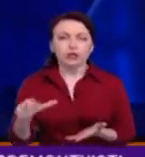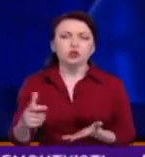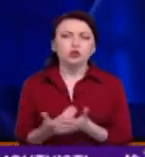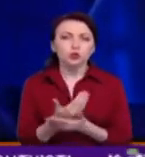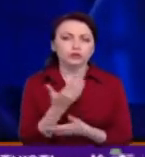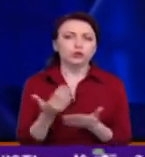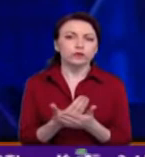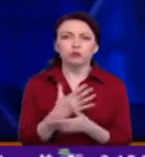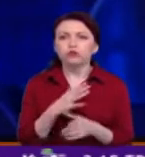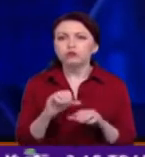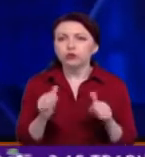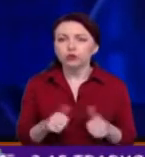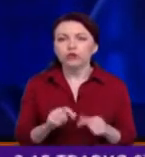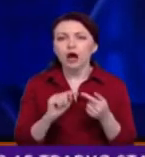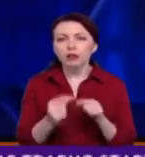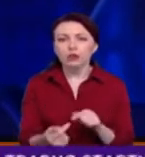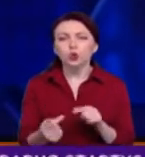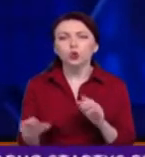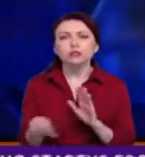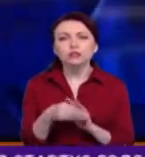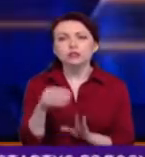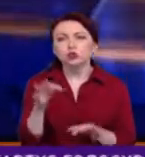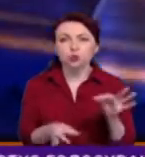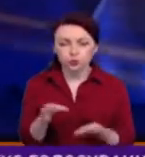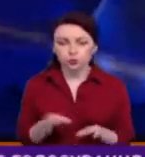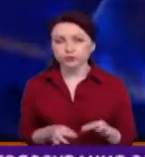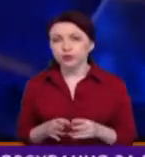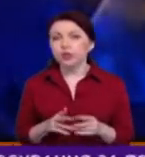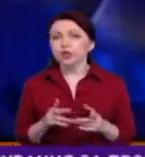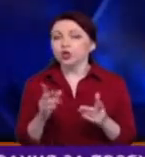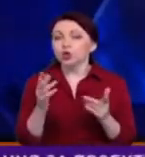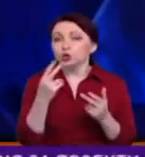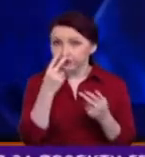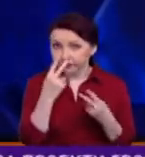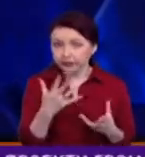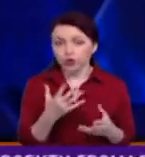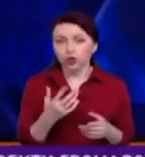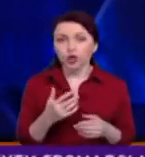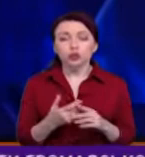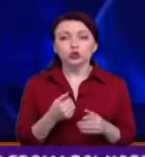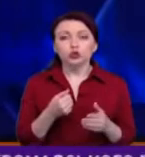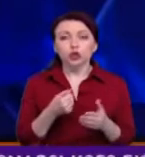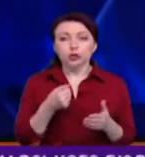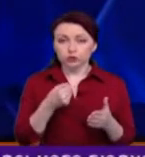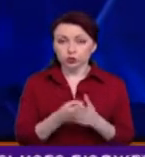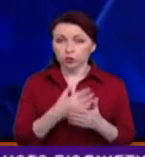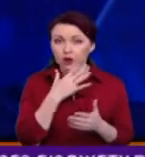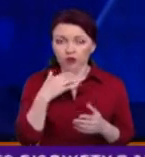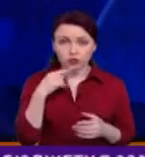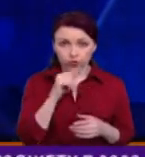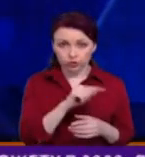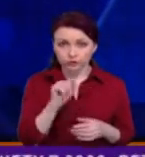Зараз був вже сформований антикорупційний суд. Так? І очевидно, що до багатьох тих, хто очолив ті чи інші